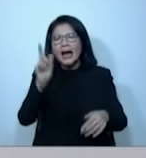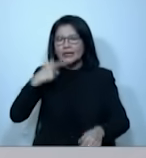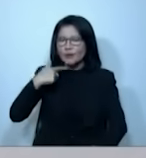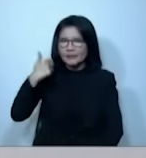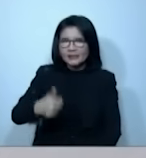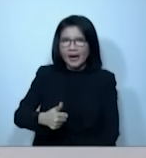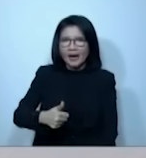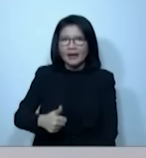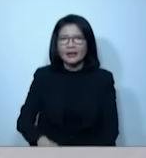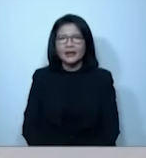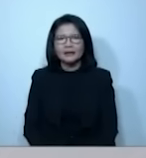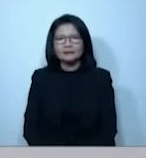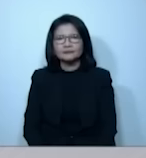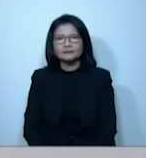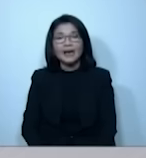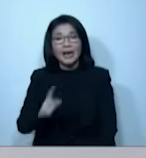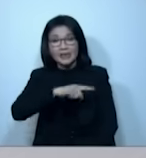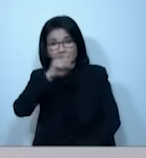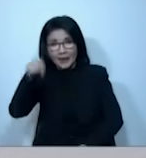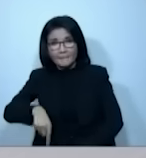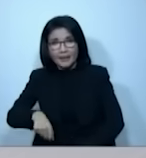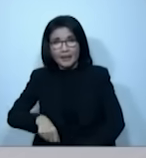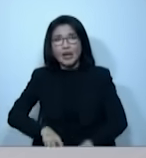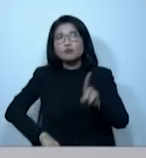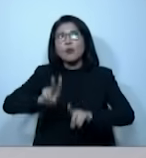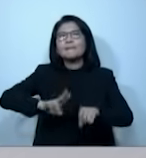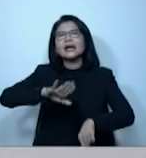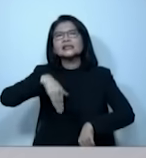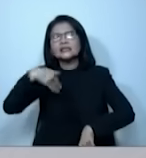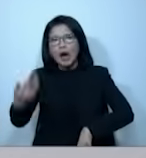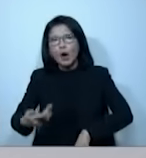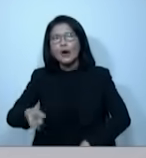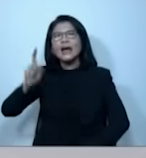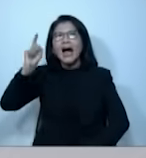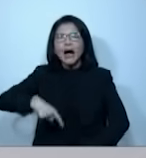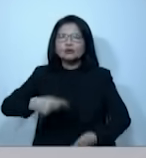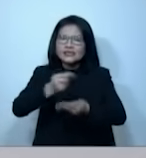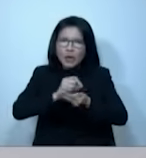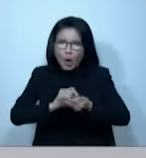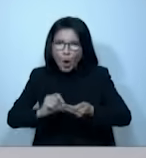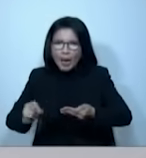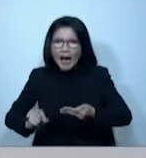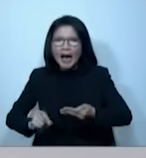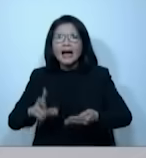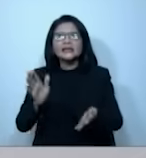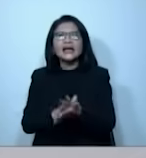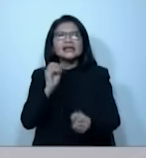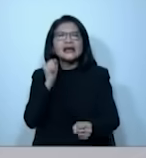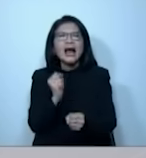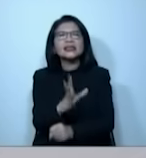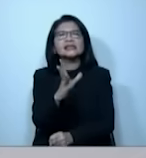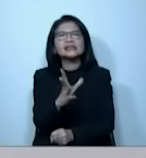pastikan bahwa mereka sampai dengan 12 tahun mesti sekolah dan gratis